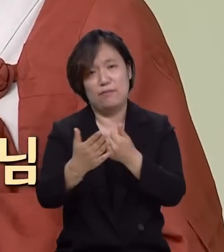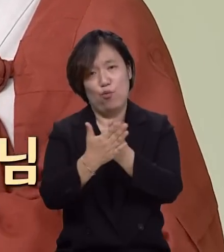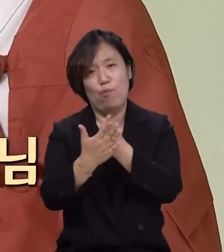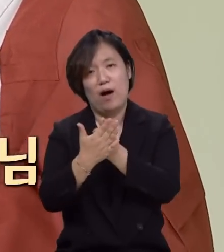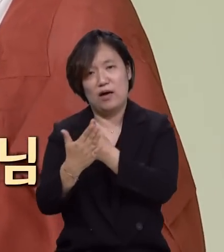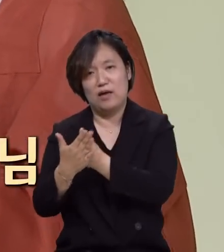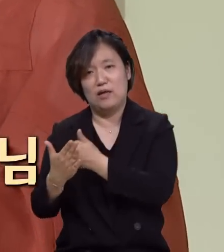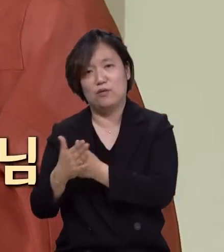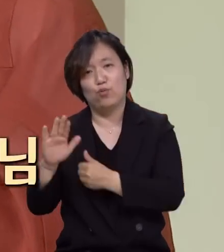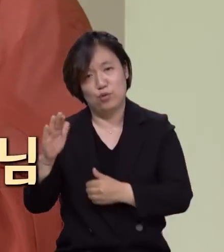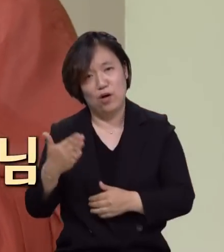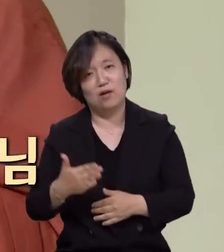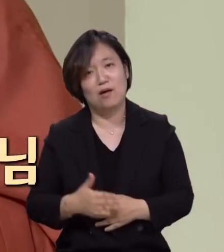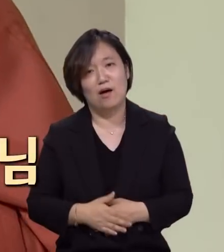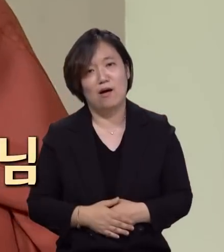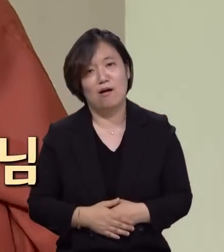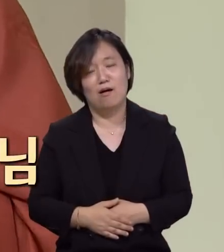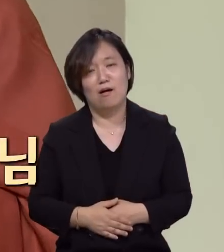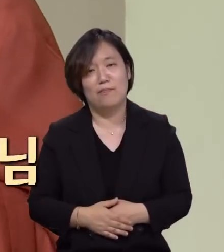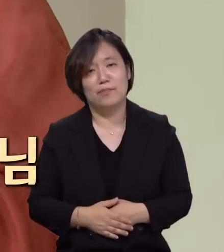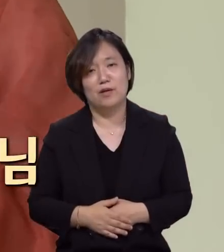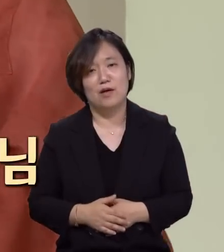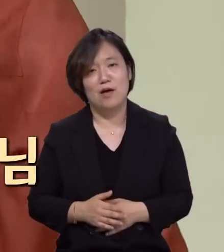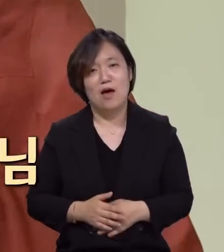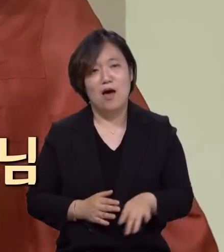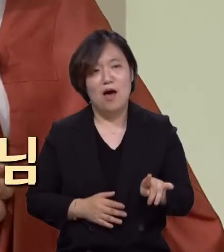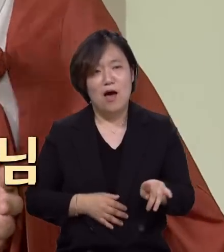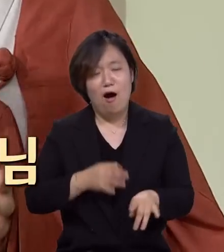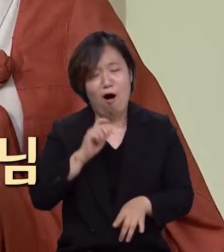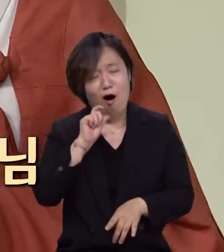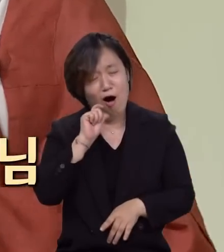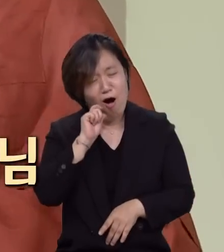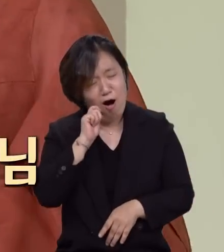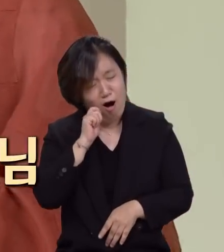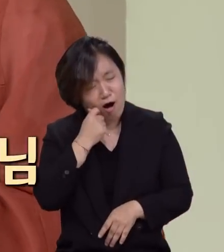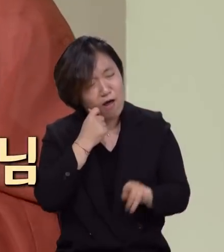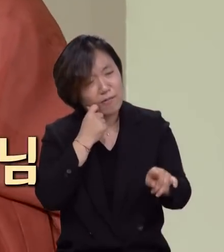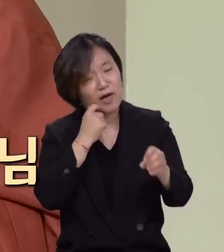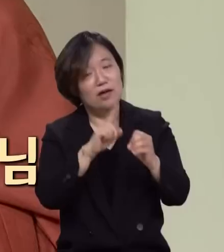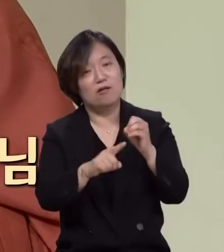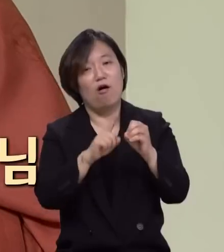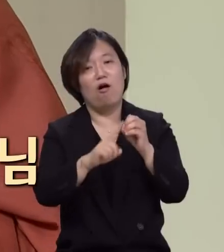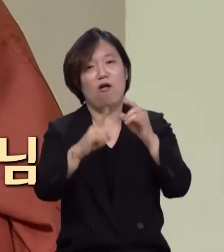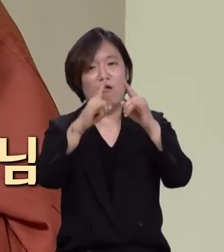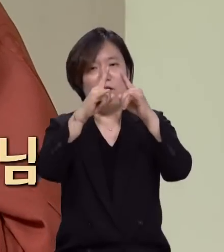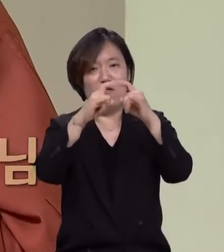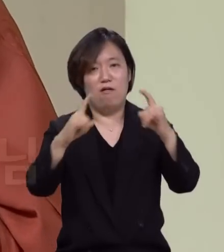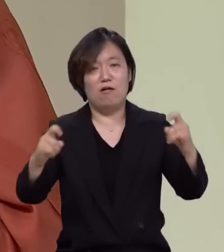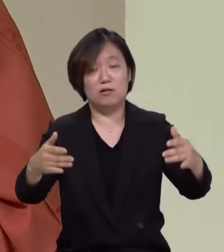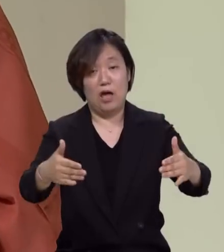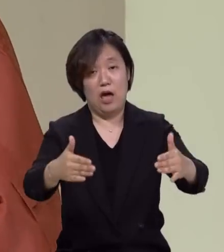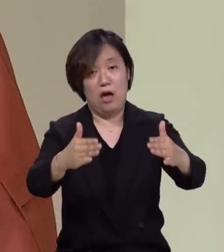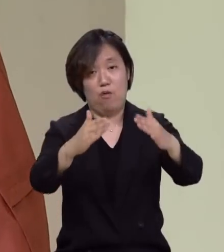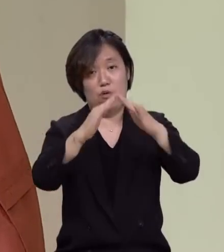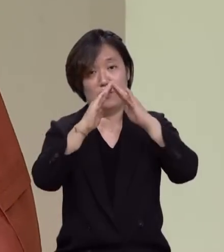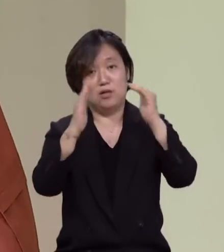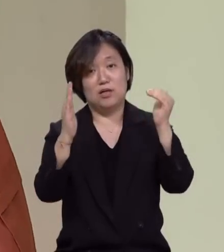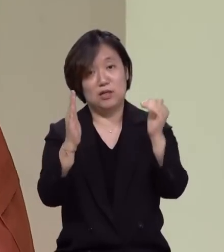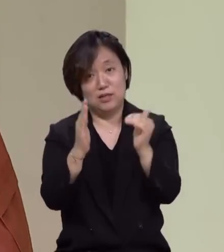가지고 힘들게 힘들게 저를 딱 완공하기는 했는데